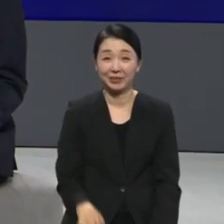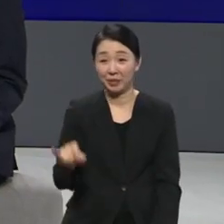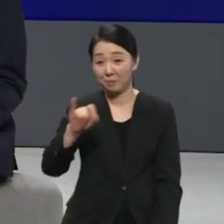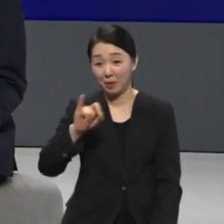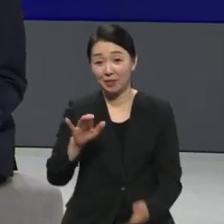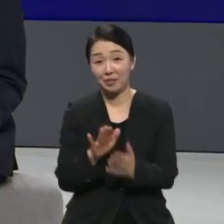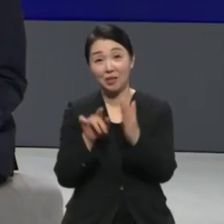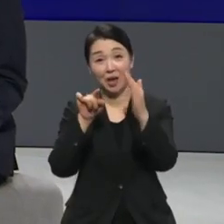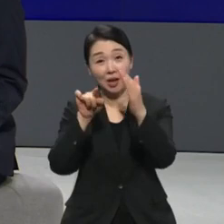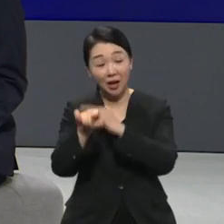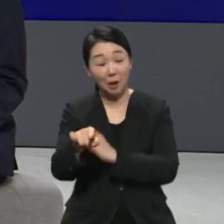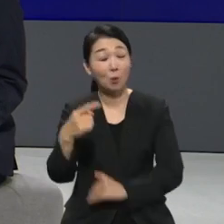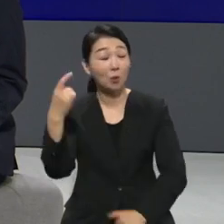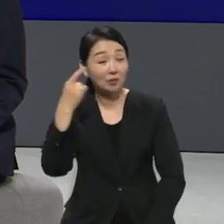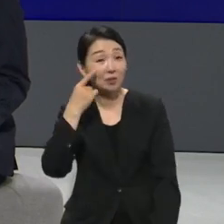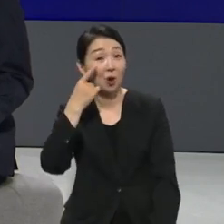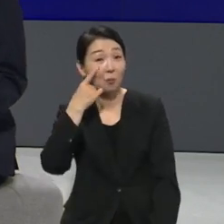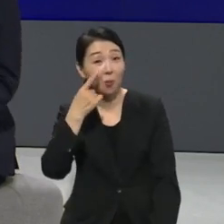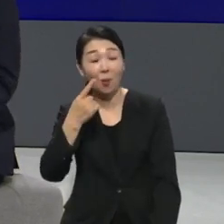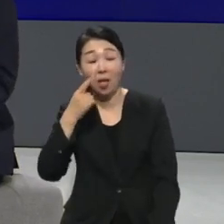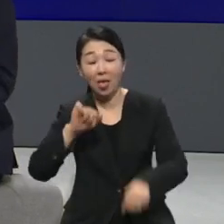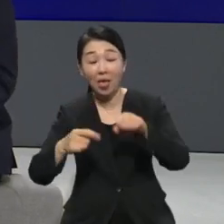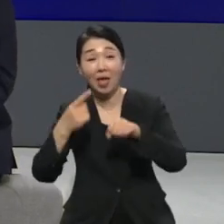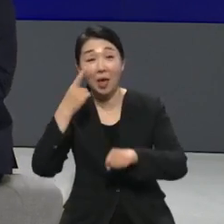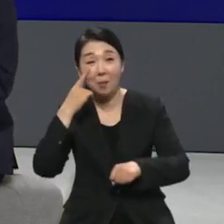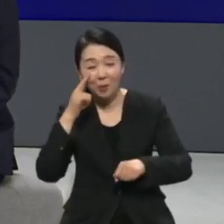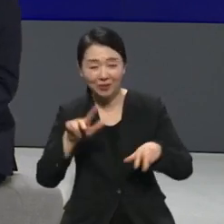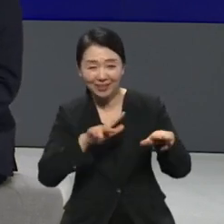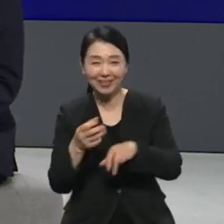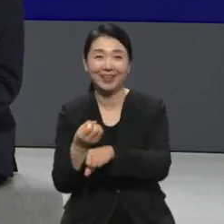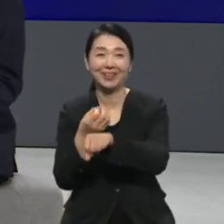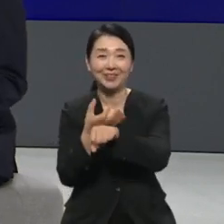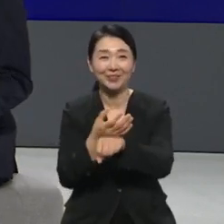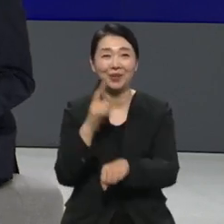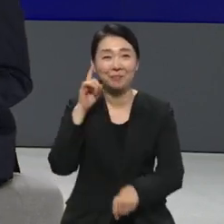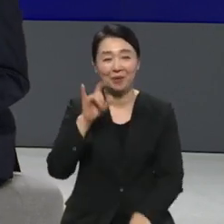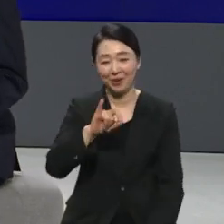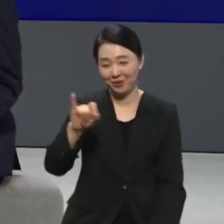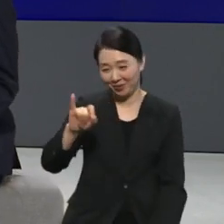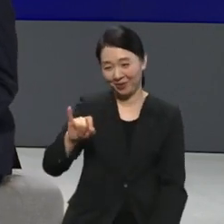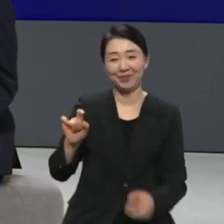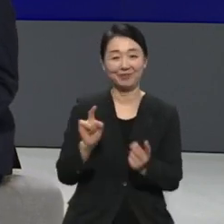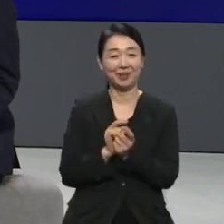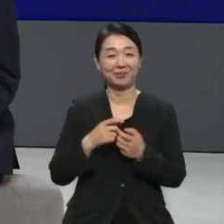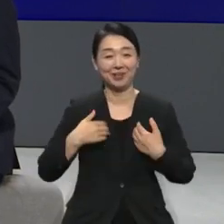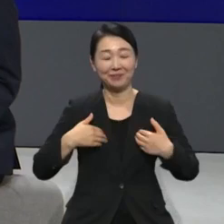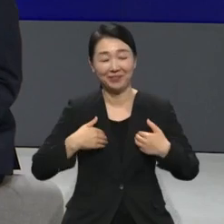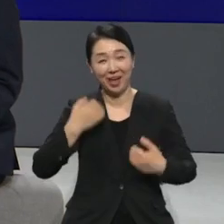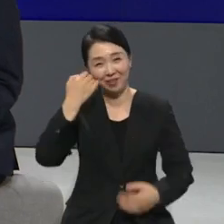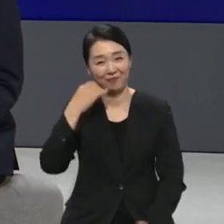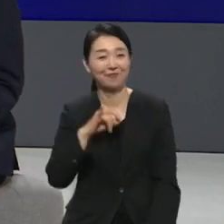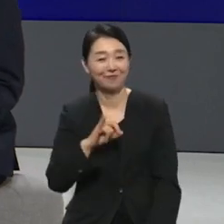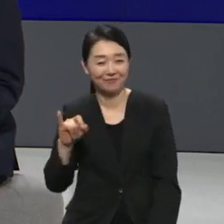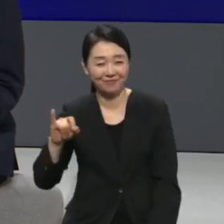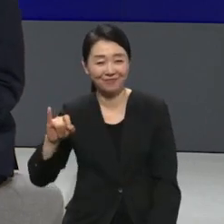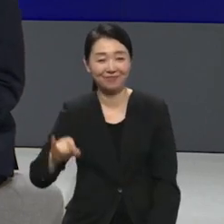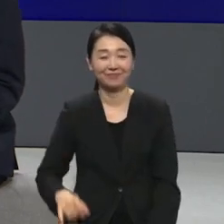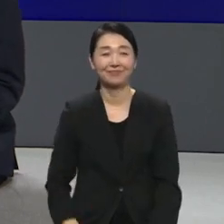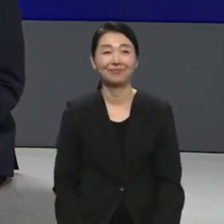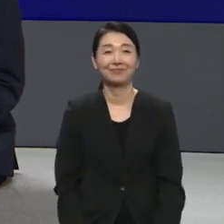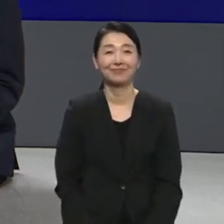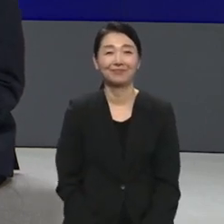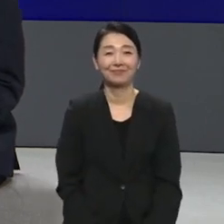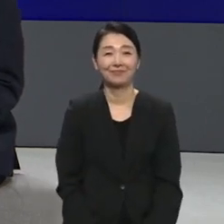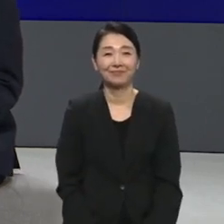가보고 들어보고 해보고 생생하게 전해드리는 코너 여도현 보니 어서 오십시오. 네, 보니 보니 여도현 기자입니다. 네.